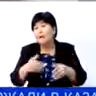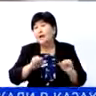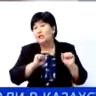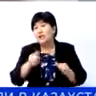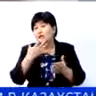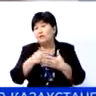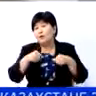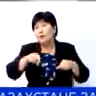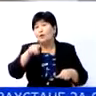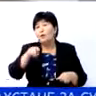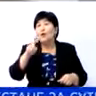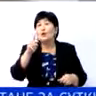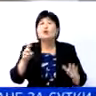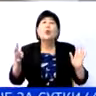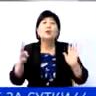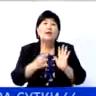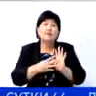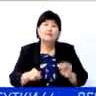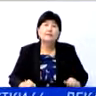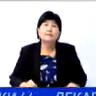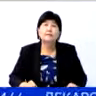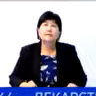своих прав на номер 109.